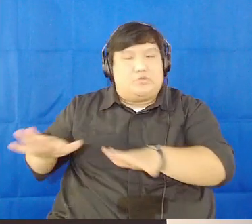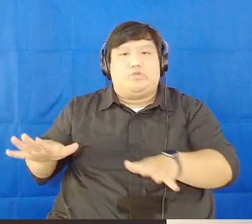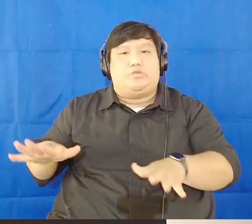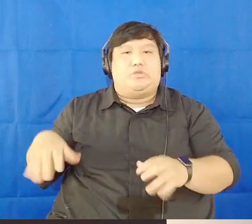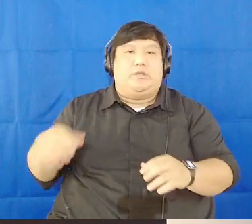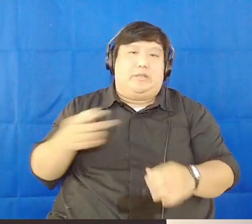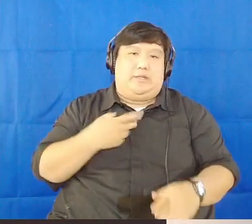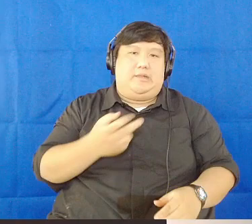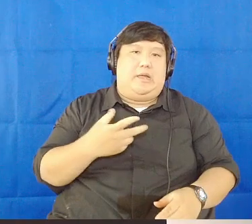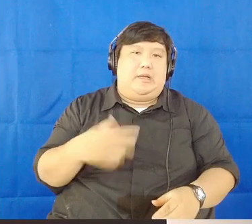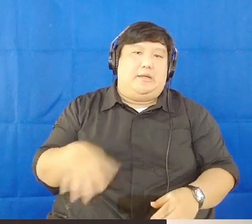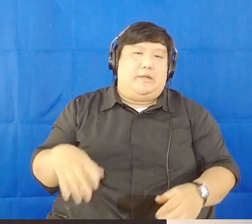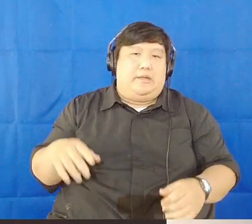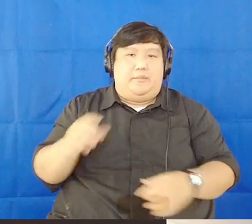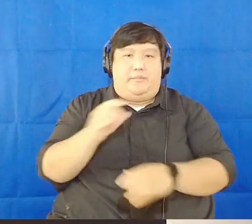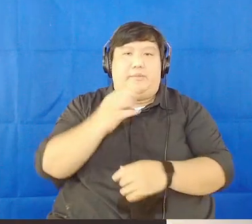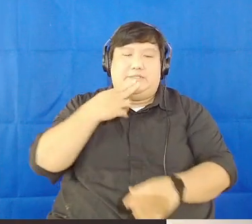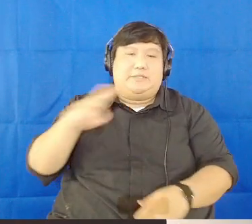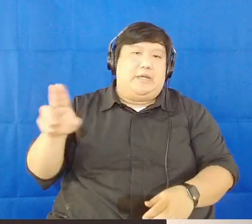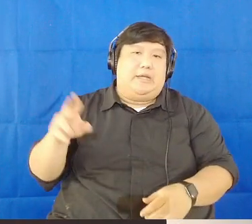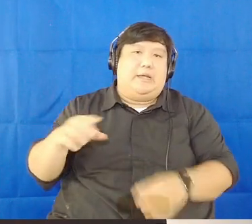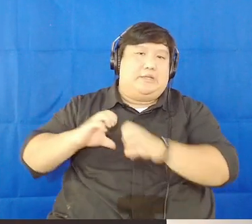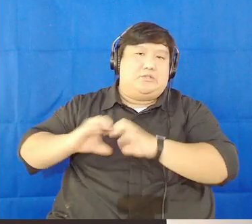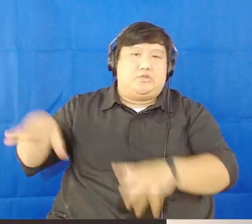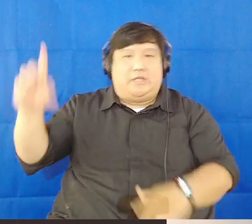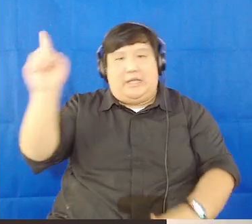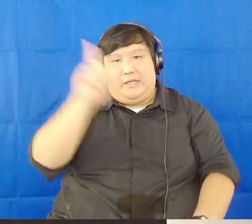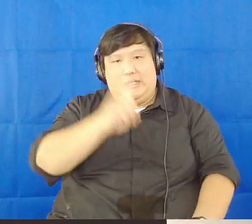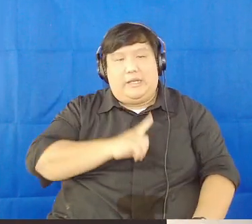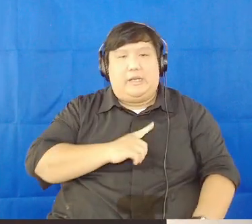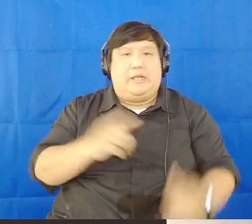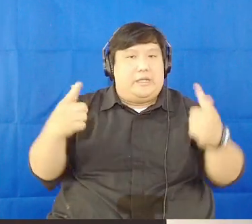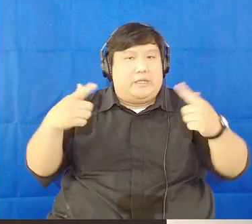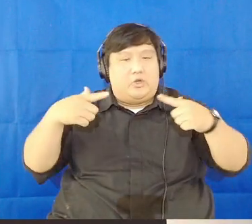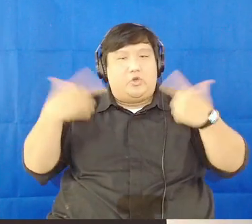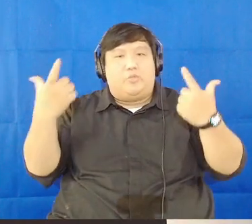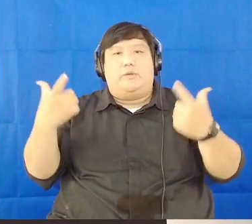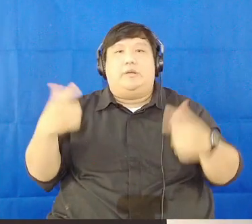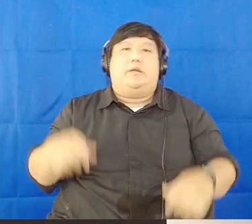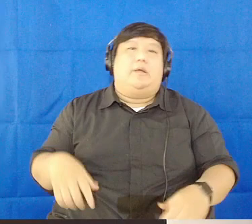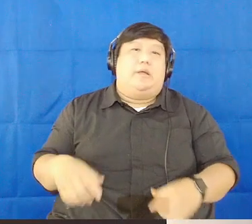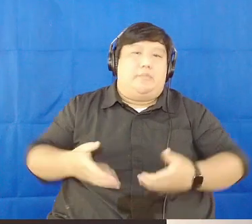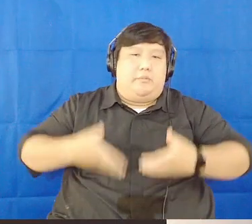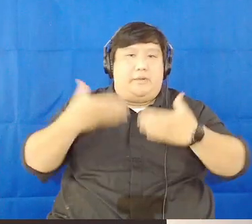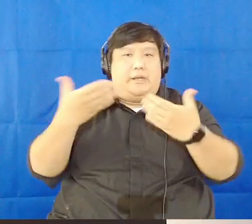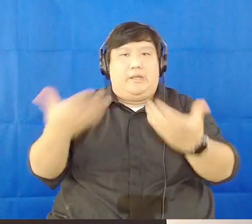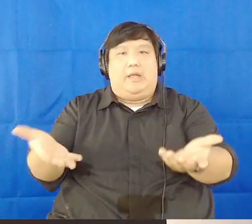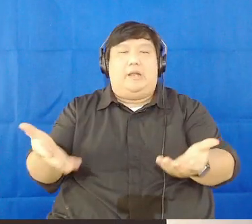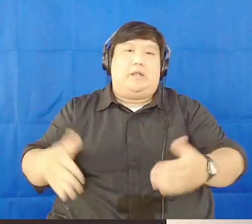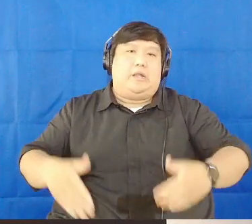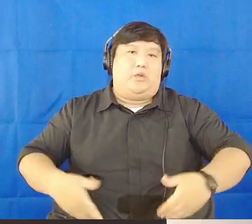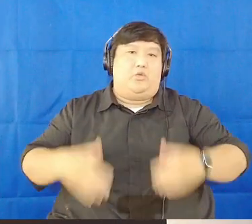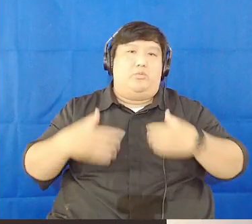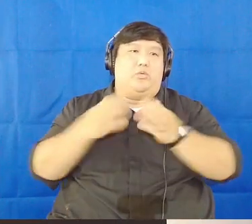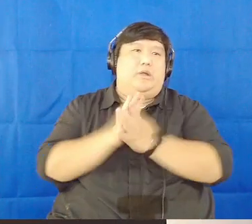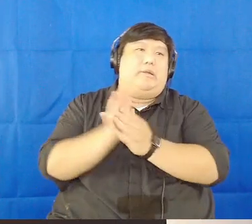hadir, Kristus hidup, Kristus memberikan dirinya dalam tubuh dan darah ini, maka semoga kita pun juga menghidupi